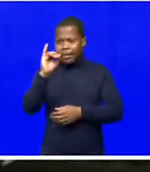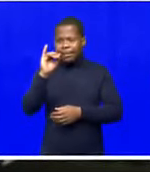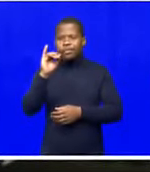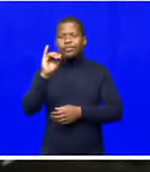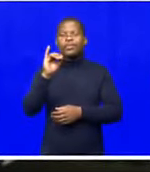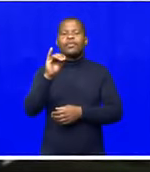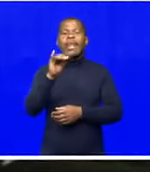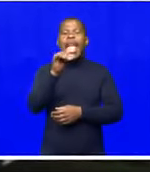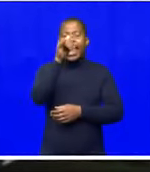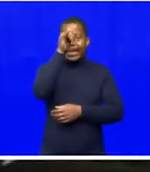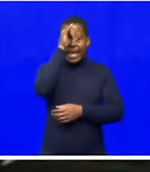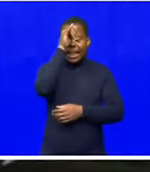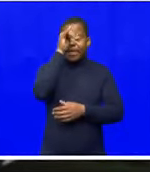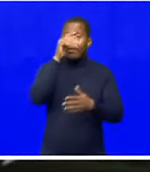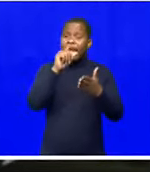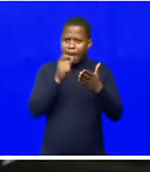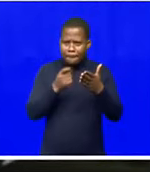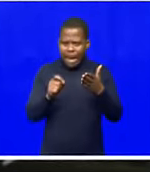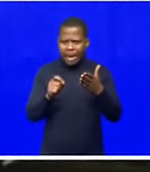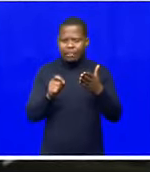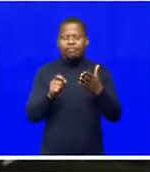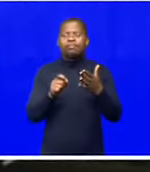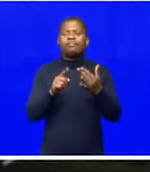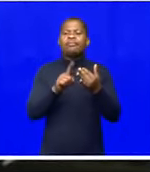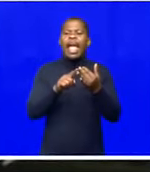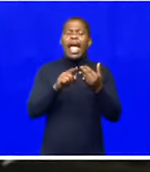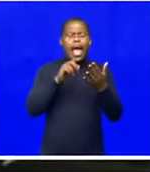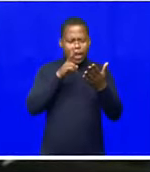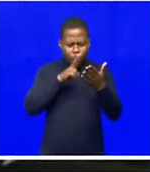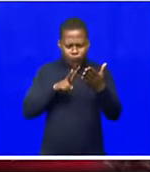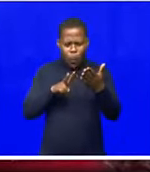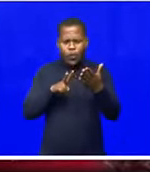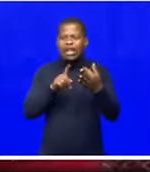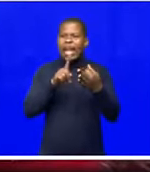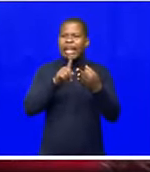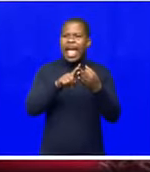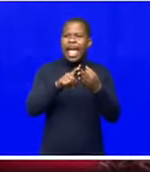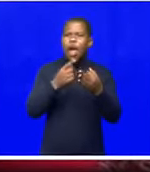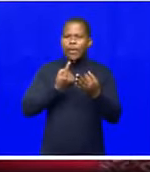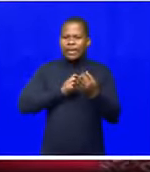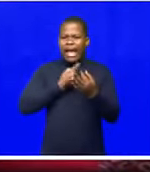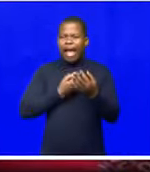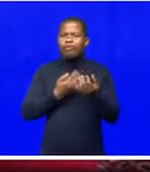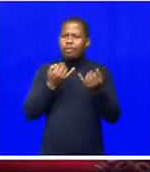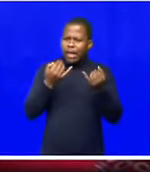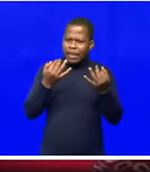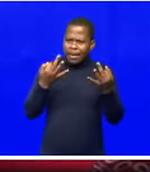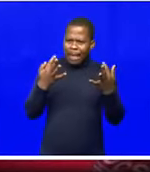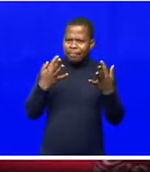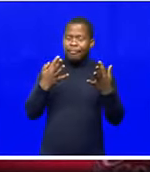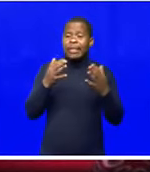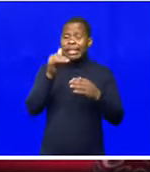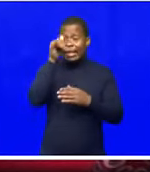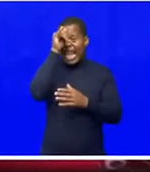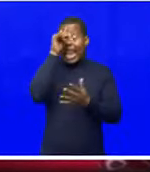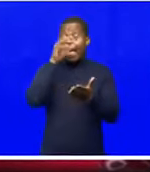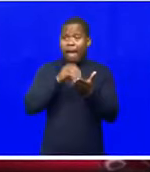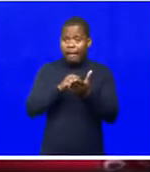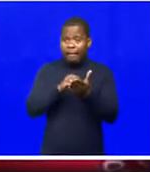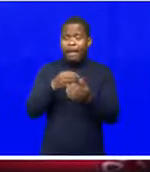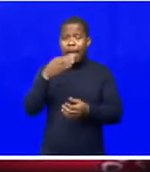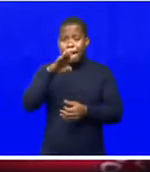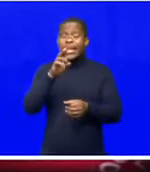uyalithola likhono lekubhala lekufunda nekutibalela. Bese ke sesiyanaka ukuthi lelikhono lwelo ulisebentisa